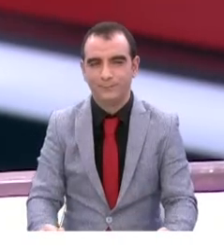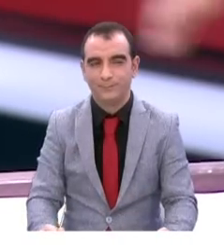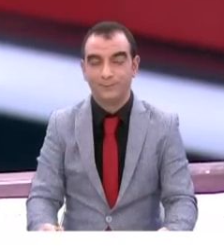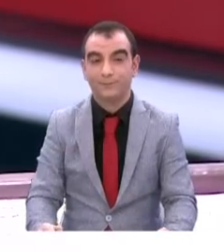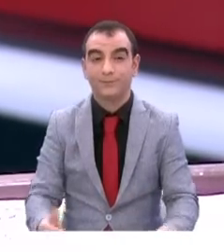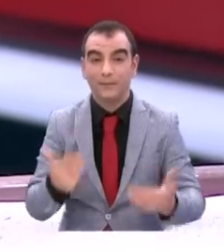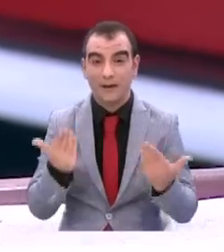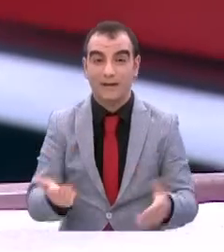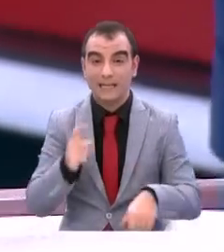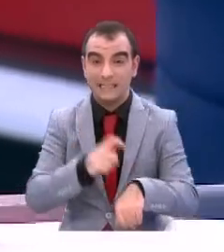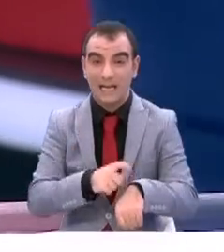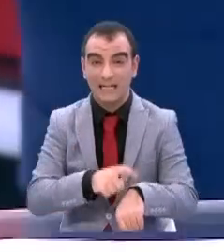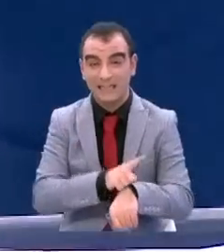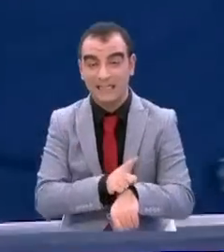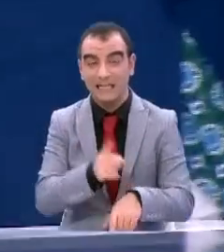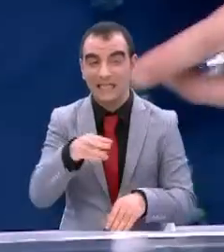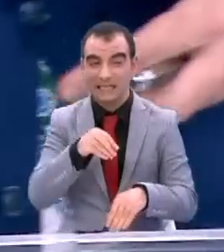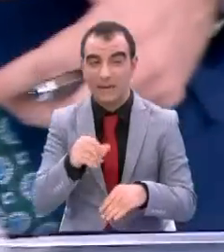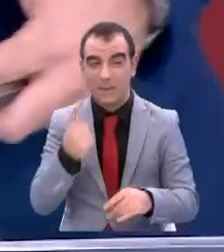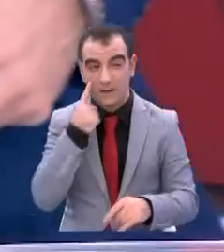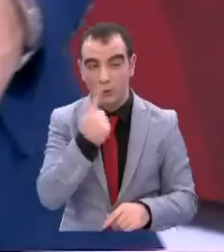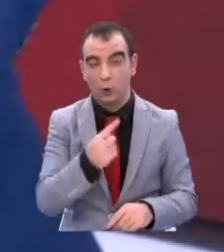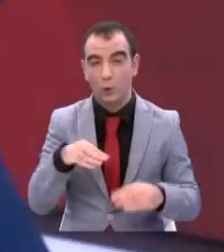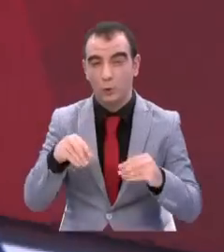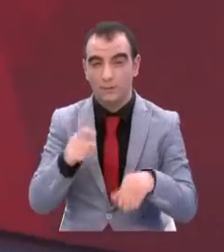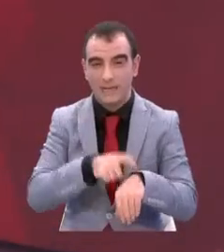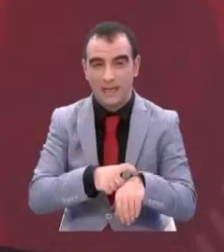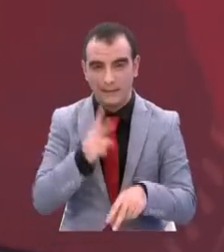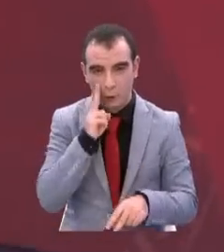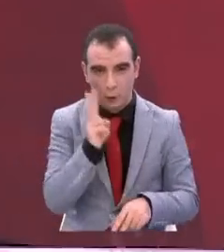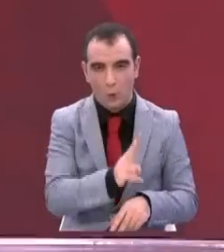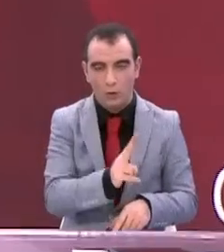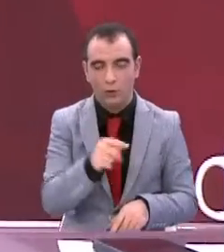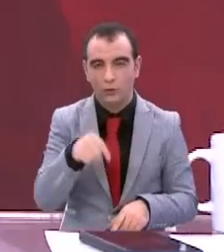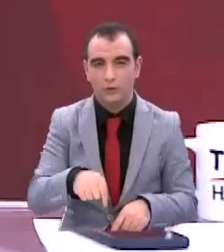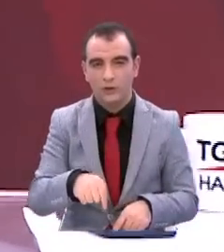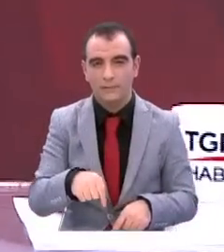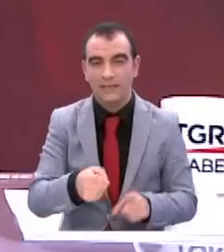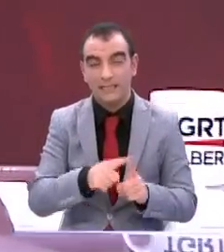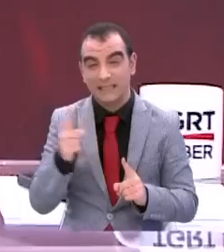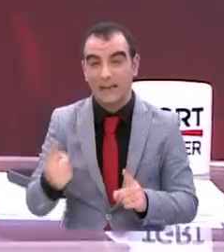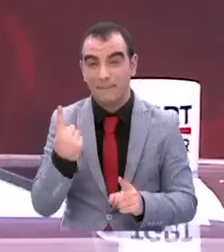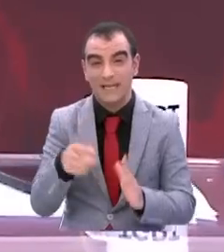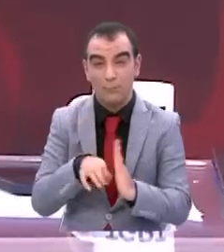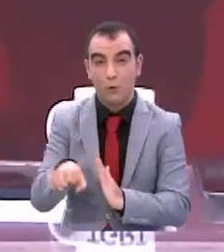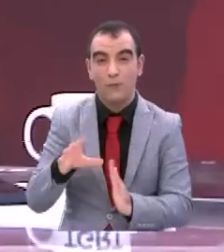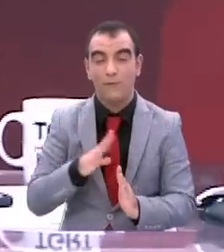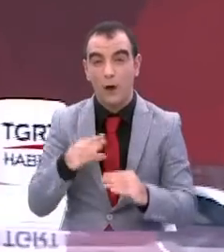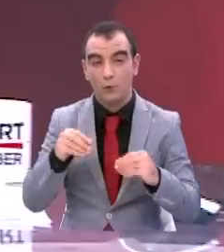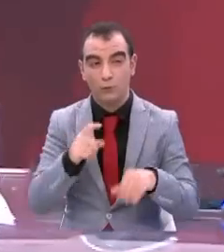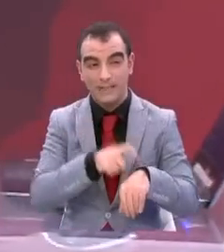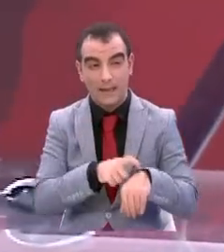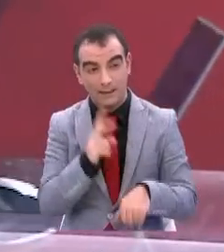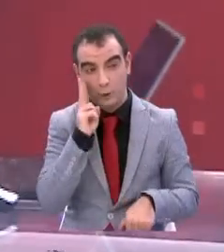Evet saatin tik takları zamanın taktikleri diyoruz Efendim Hayat zaman ile Kaim ve sırada bir grafiğimiz var kum saatini